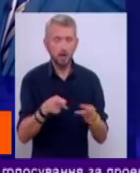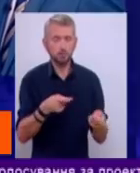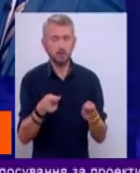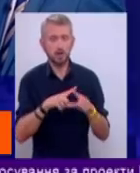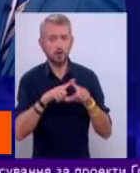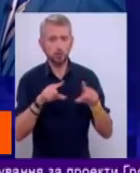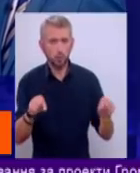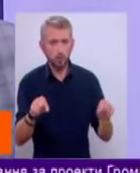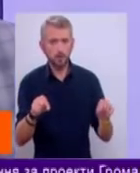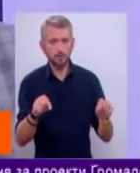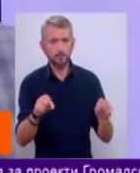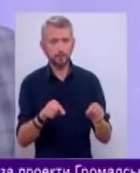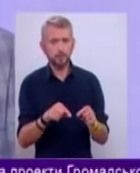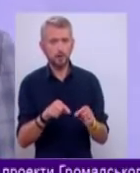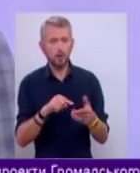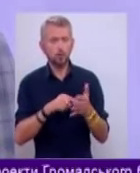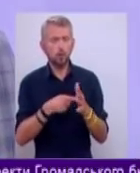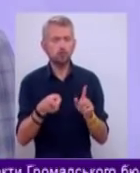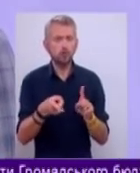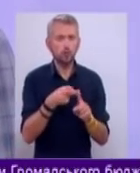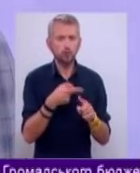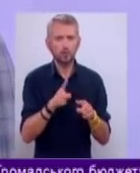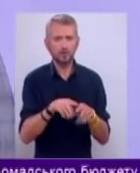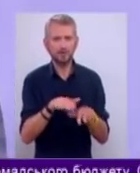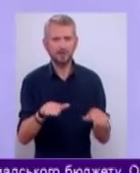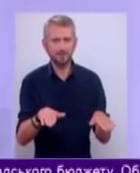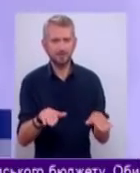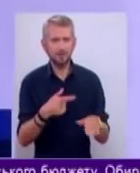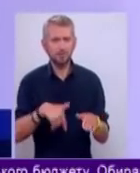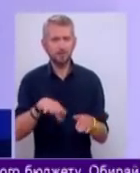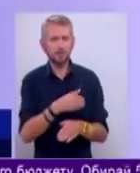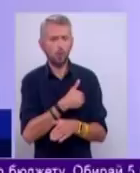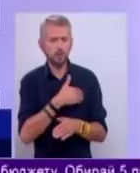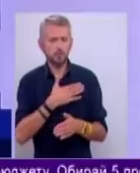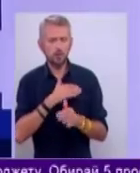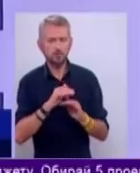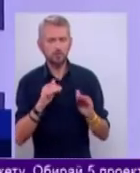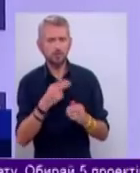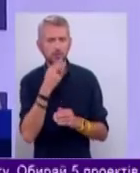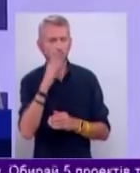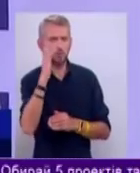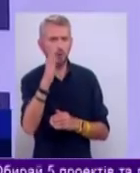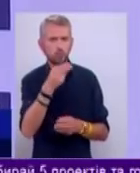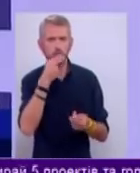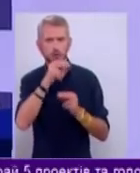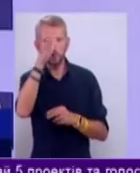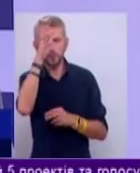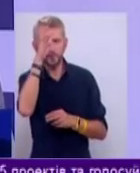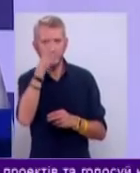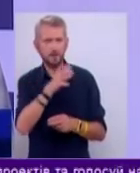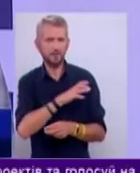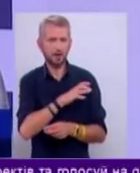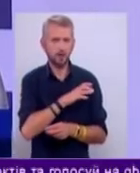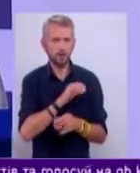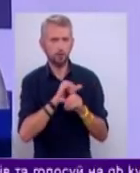школи, точка дотику – це діти. Тобто ми всі бажаємо нашим дітям кращого майбутнього, там, кращої освіти, там,